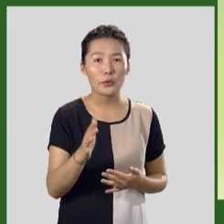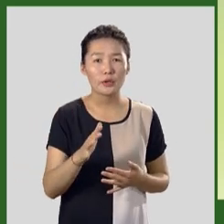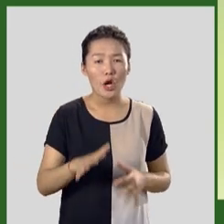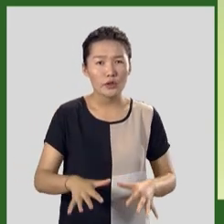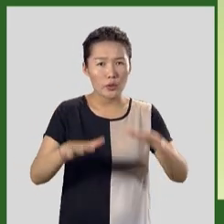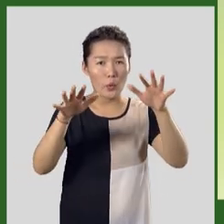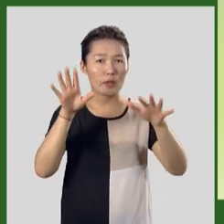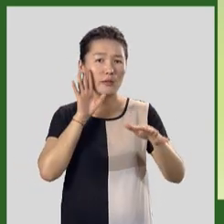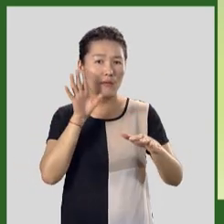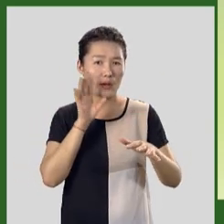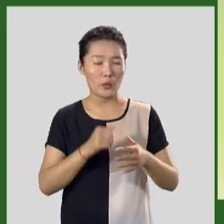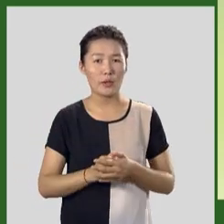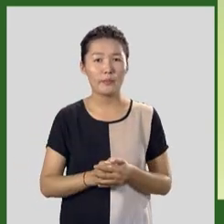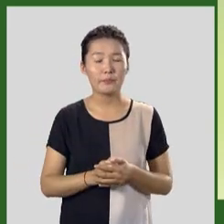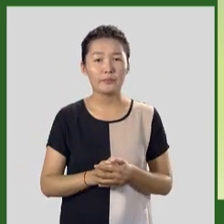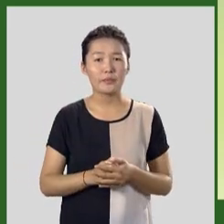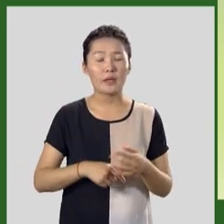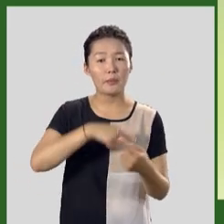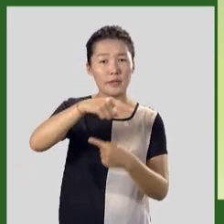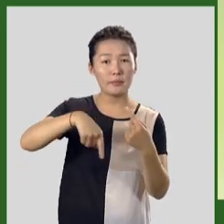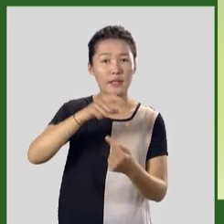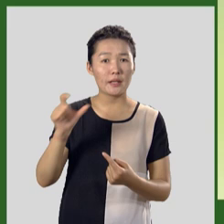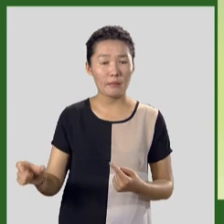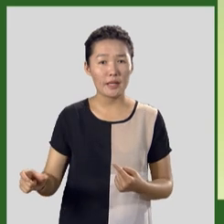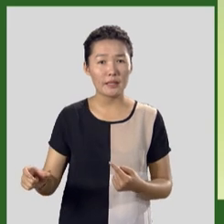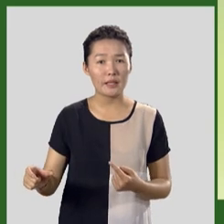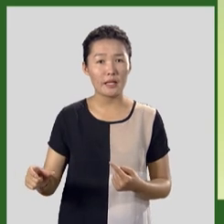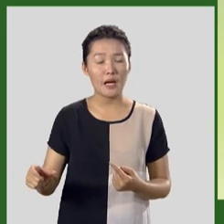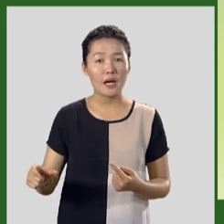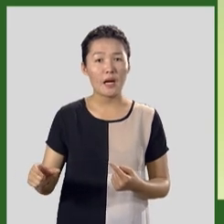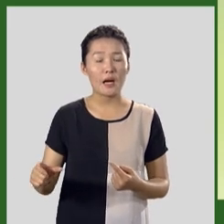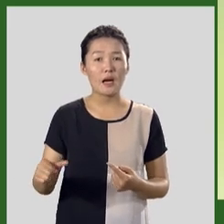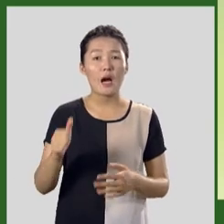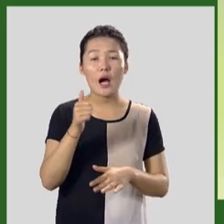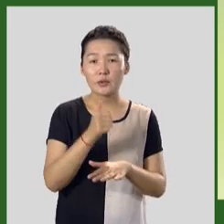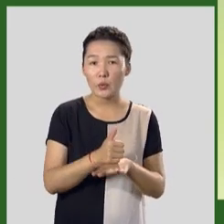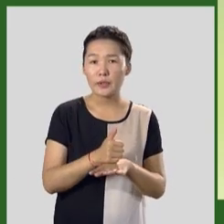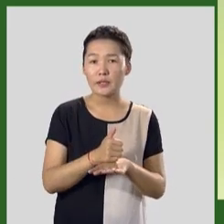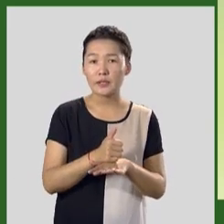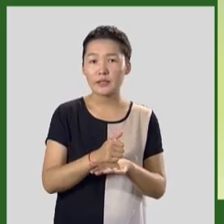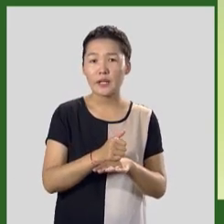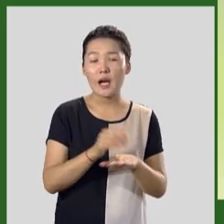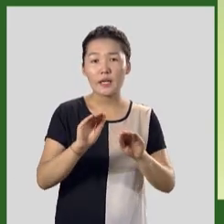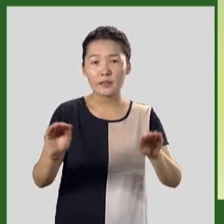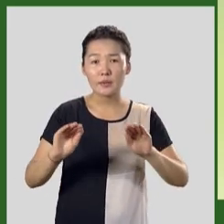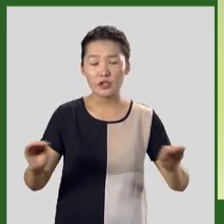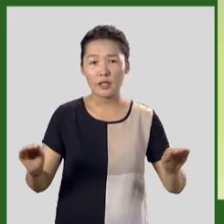водой. Предприниматели – особенности размещения предприятий и связи между